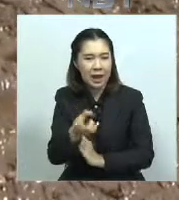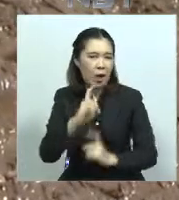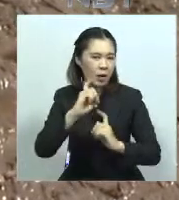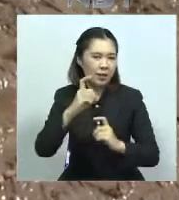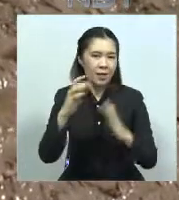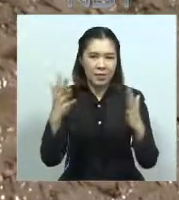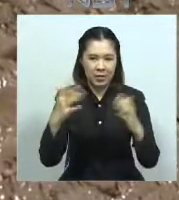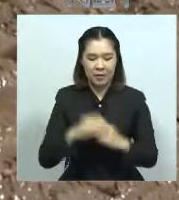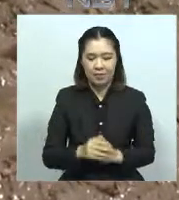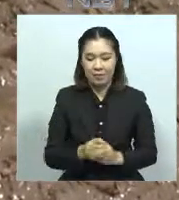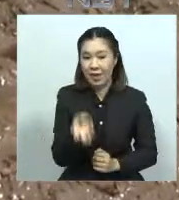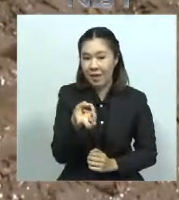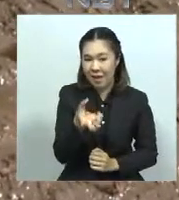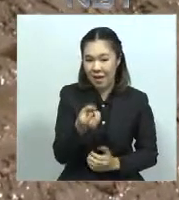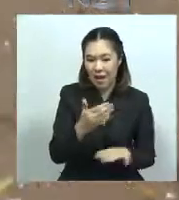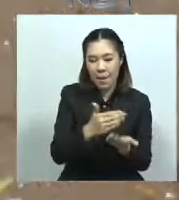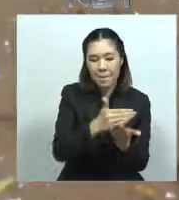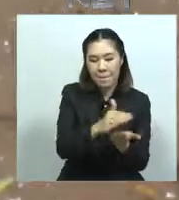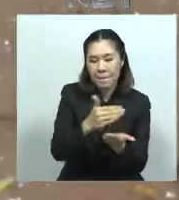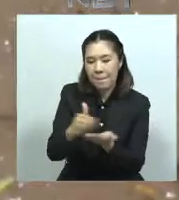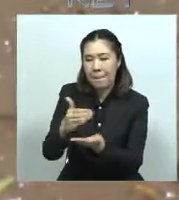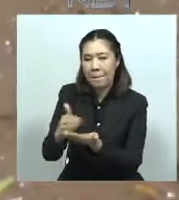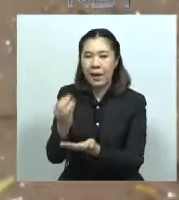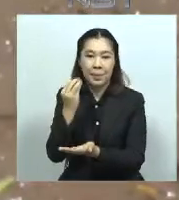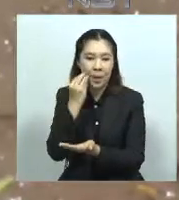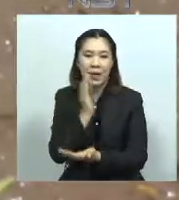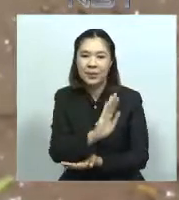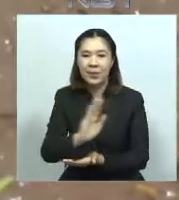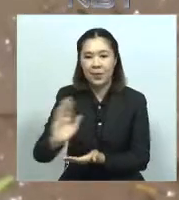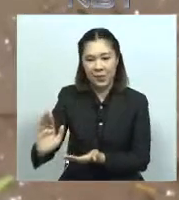มื่อได้ผลผลิตมาก็จะแบ่งให้สมาชิกแต่ละครัวเรือน